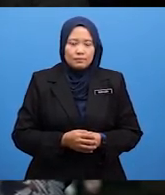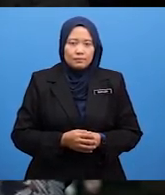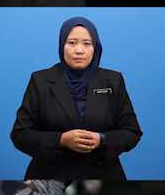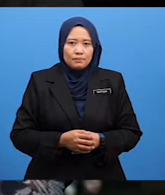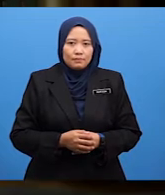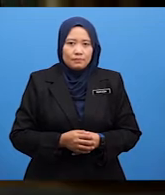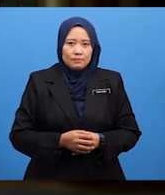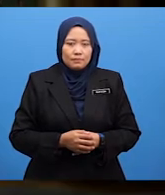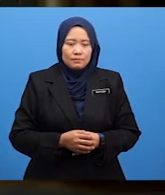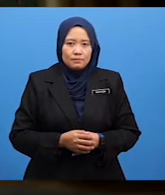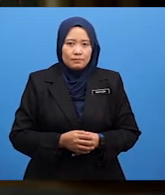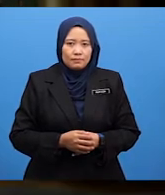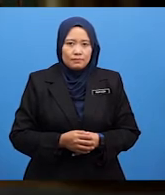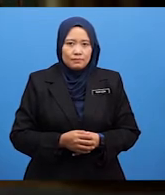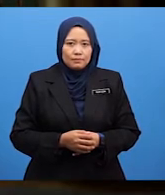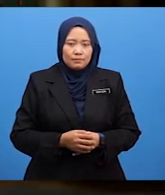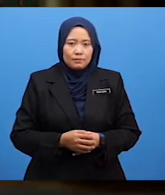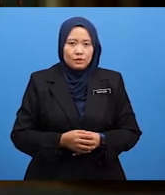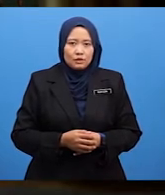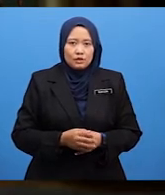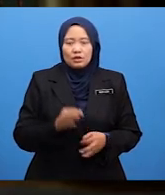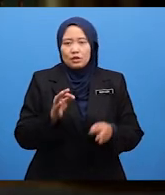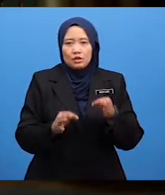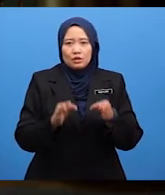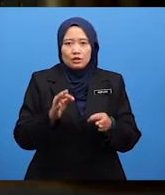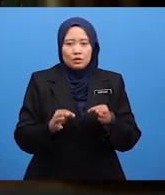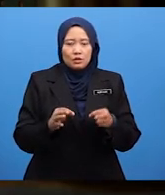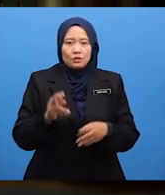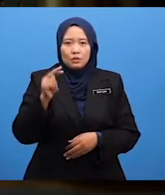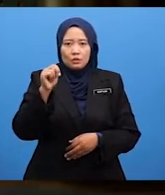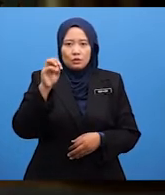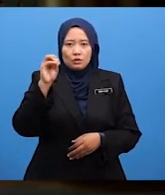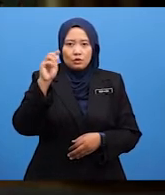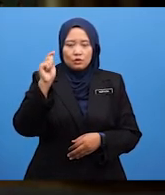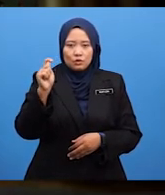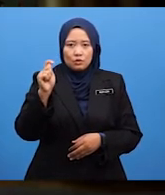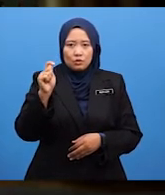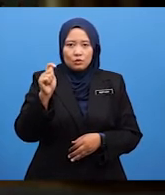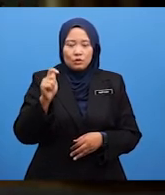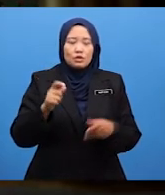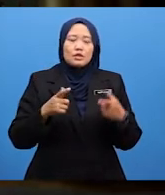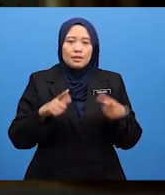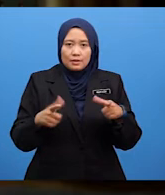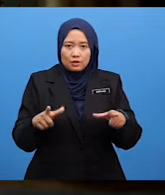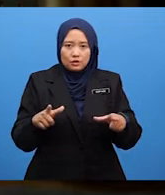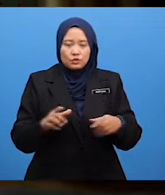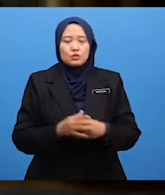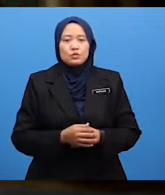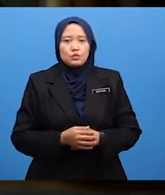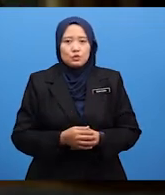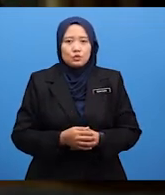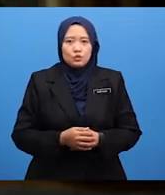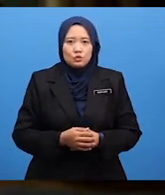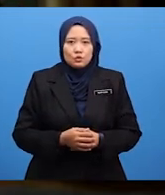atas. Maksudnya jika kita memainkan not yang laju, pendek maksudnya lajulah, kita pakai quaver pun semi